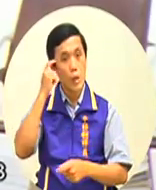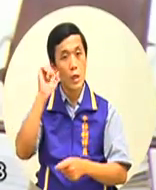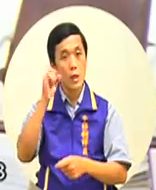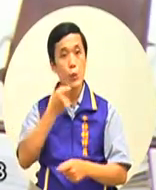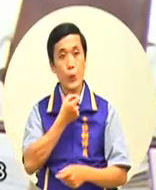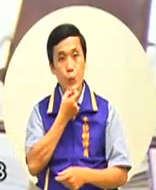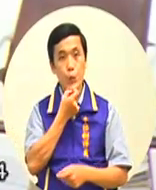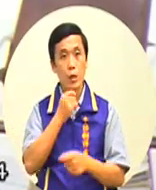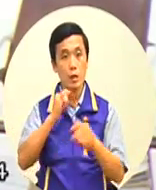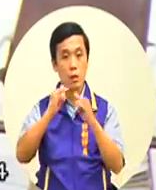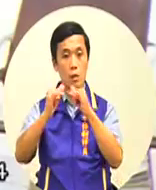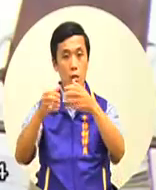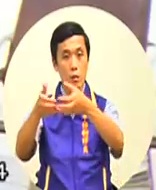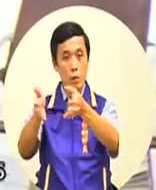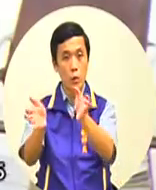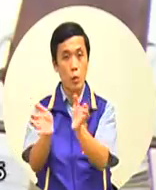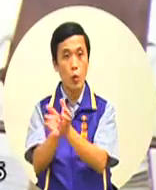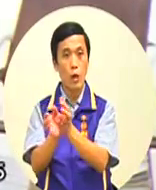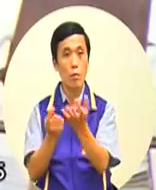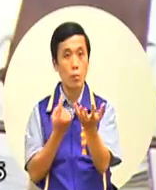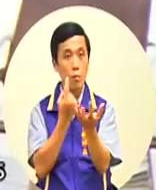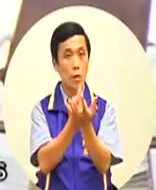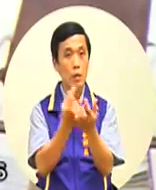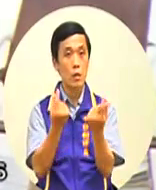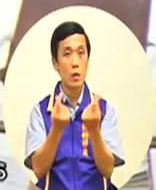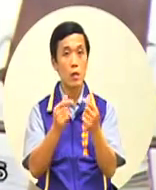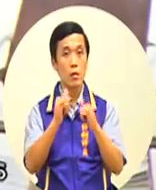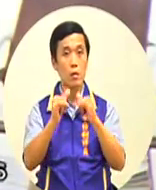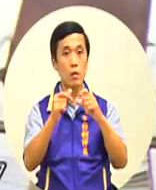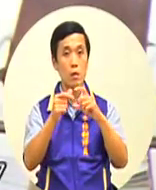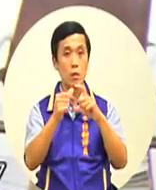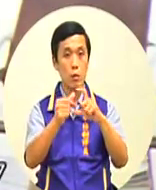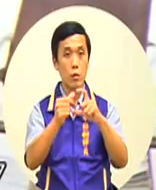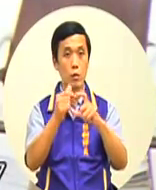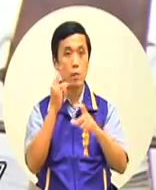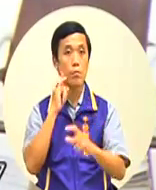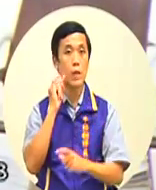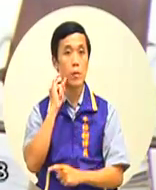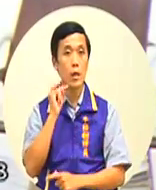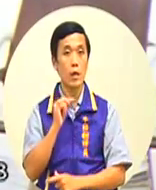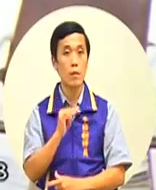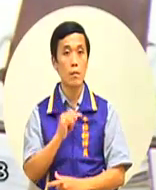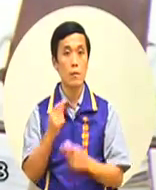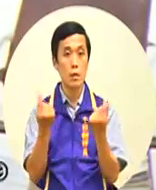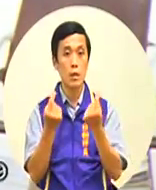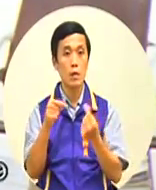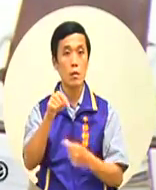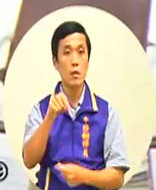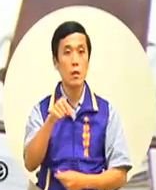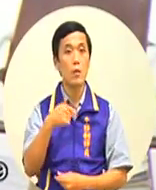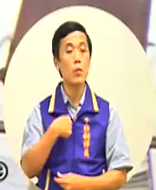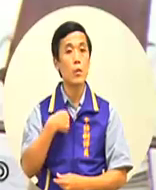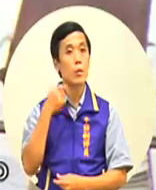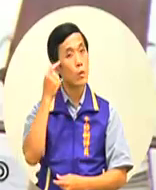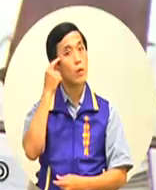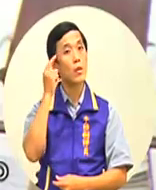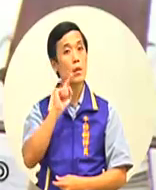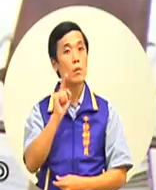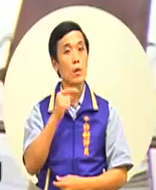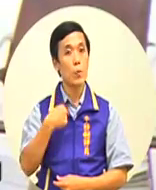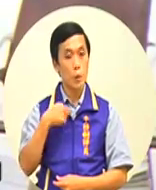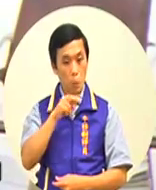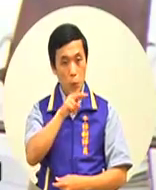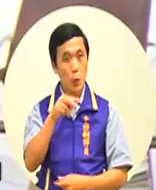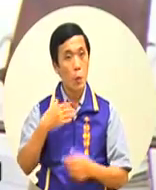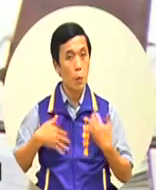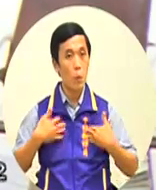与。那我们像我们的社区妈妈，当地的社区妈妈，像这个，我觉得是很开心我